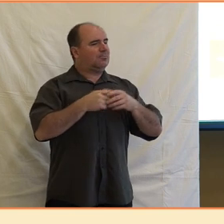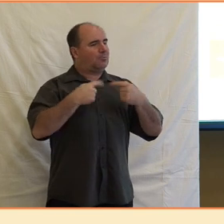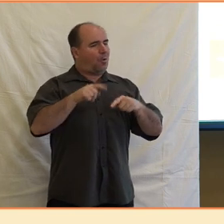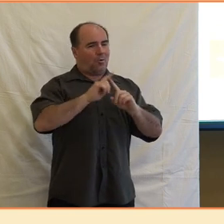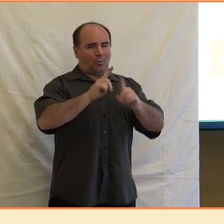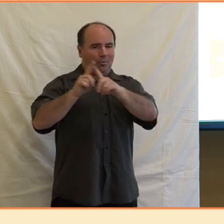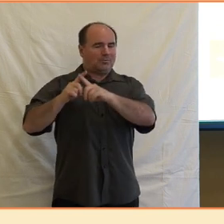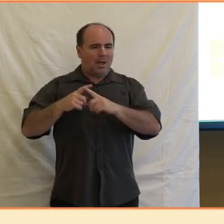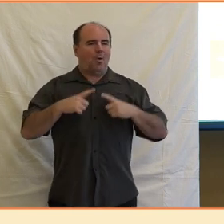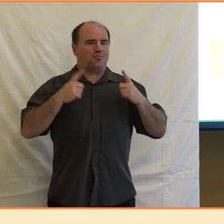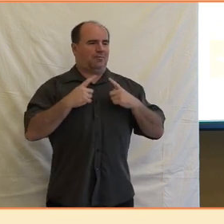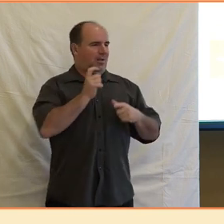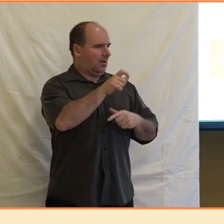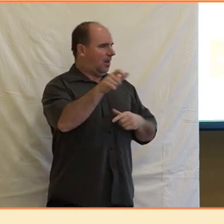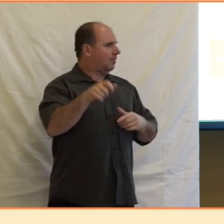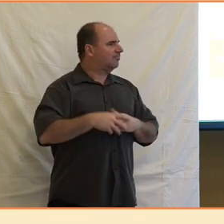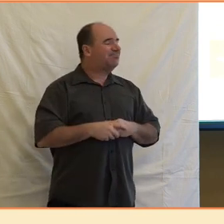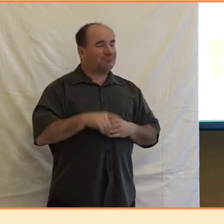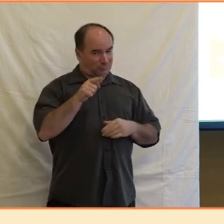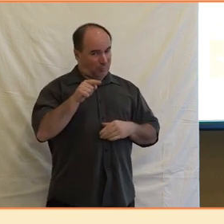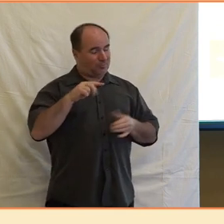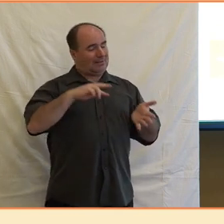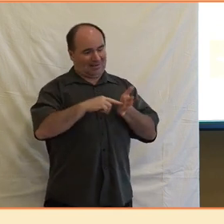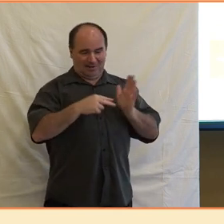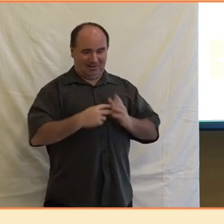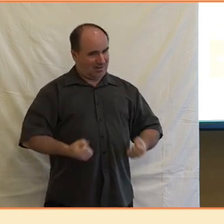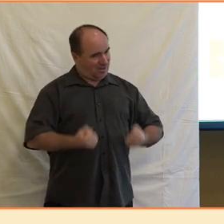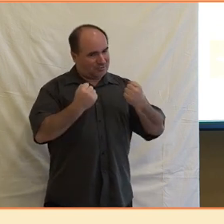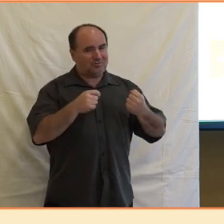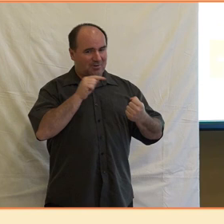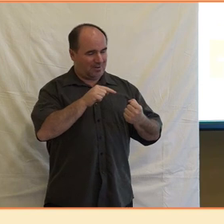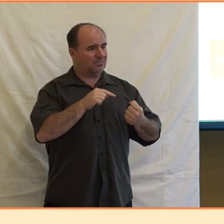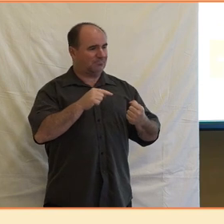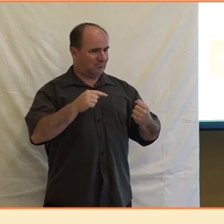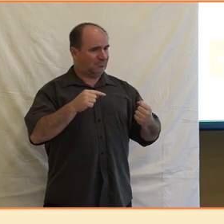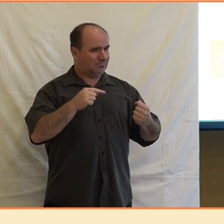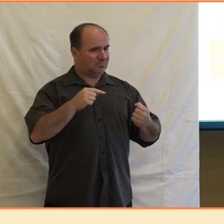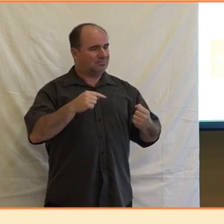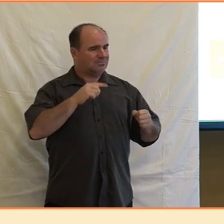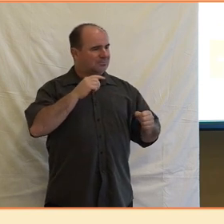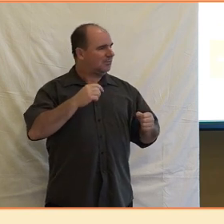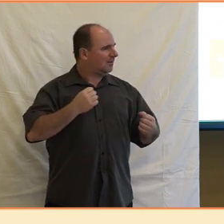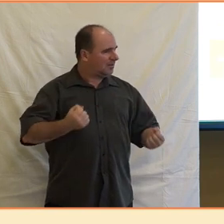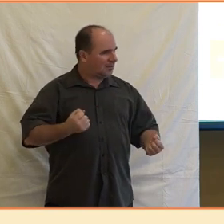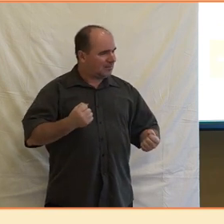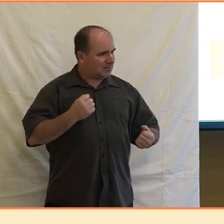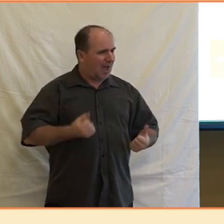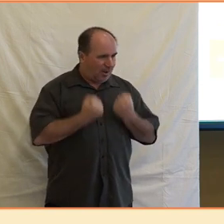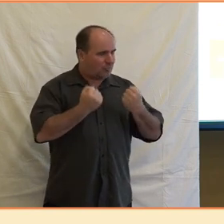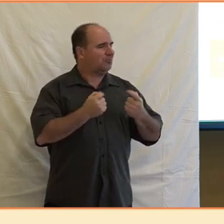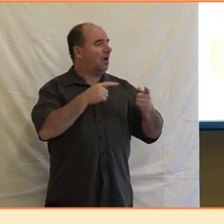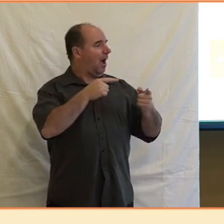se používá již méně, protože je náročnější, musíme toho uživatele znát